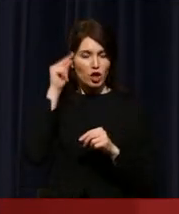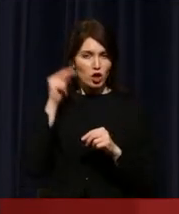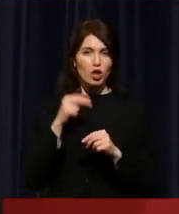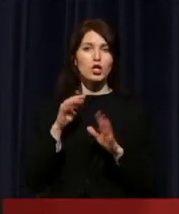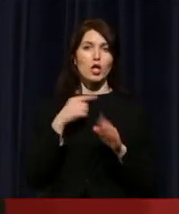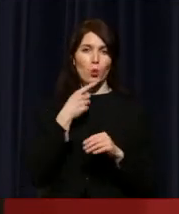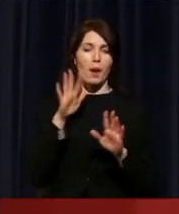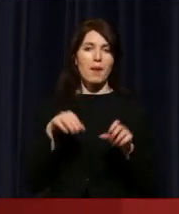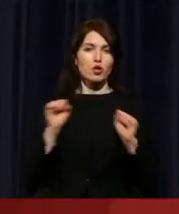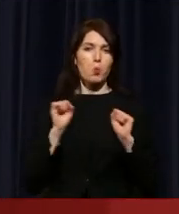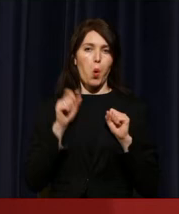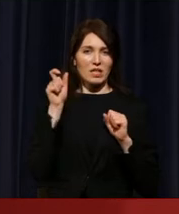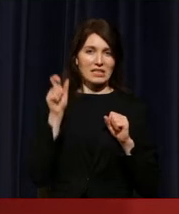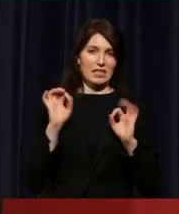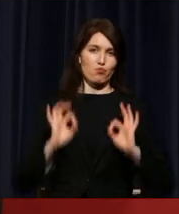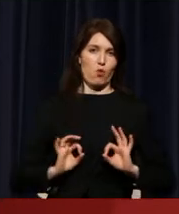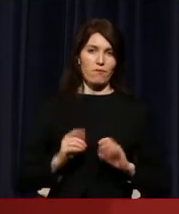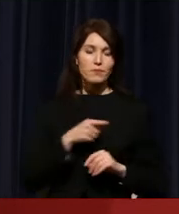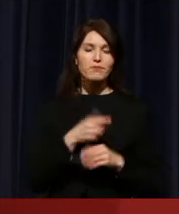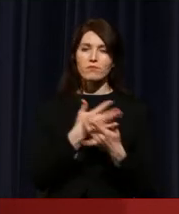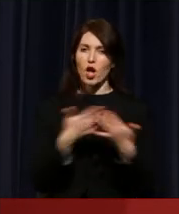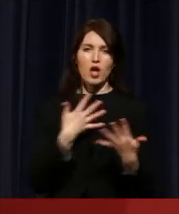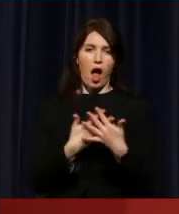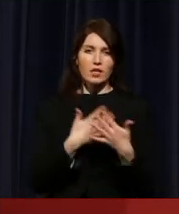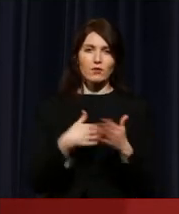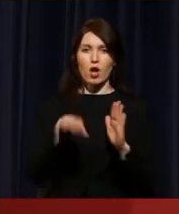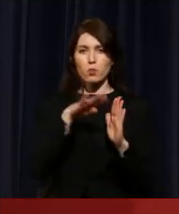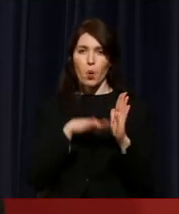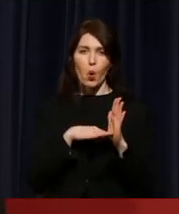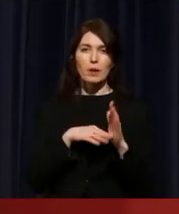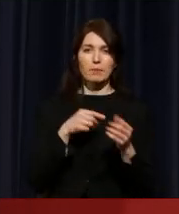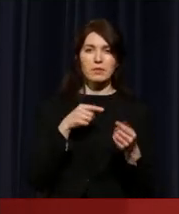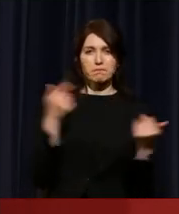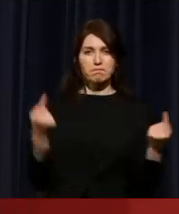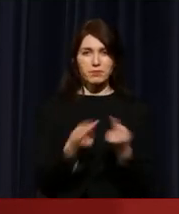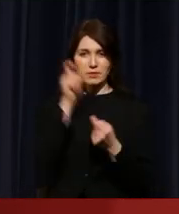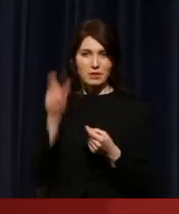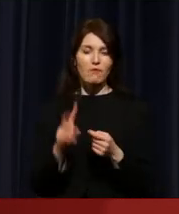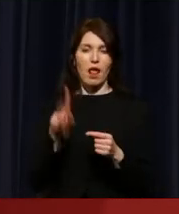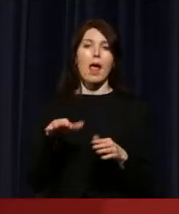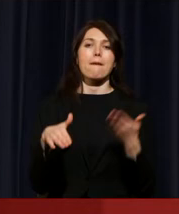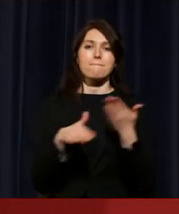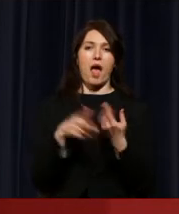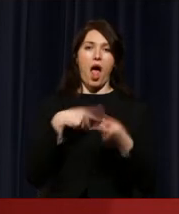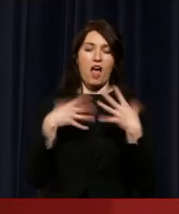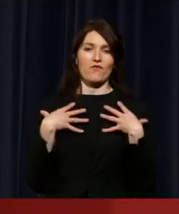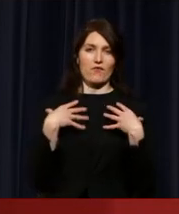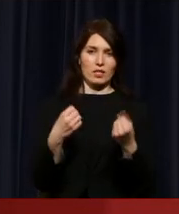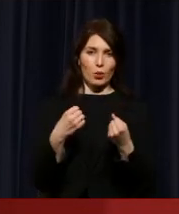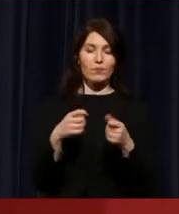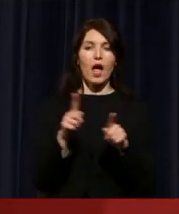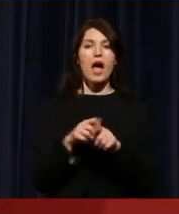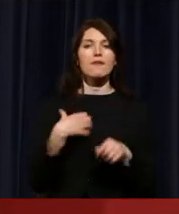par sportistiem, tad dažādi veidi aktivitāšu programmas, lai palīdzētu atveseļoties. Un tur ir vajadzīgas arī